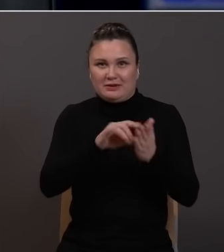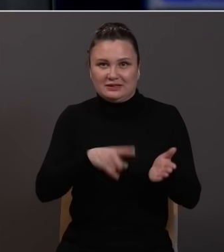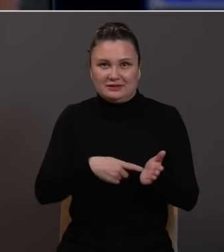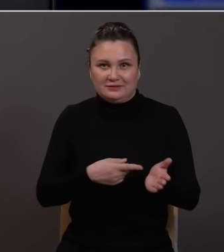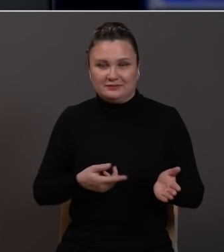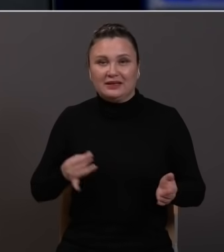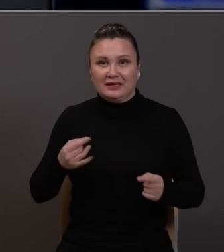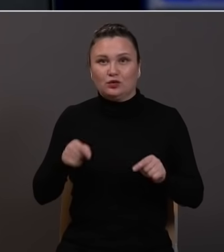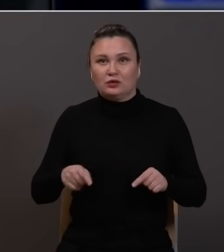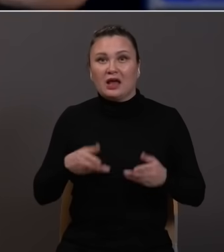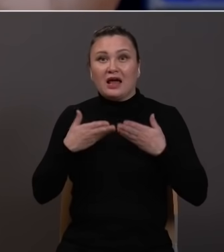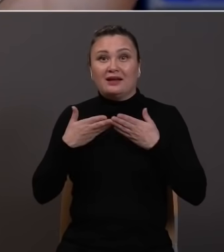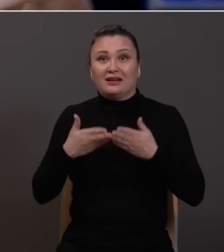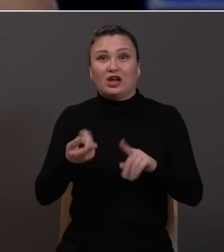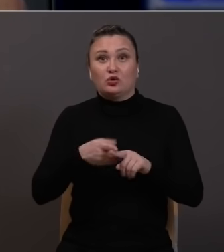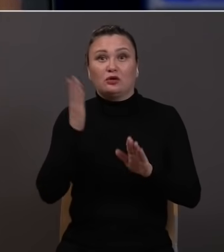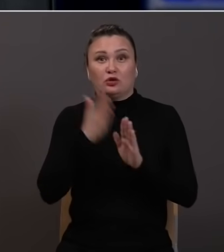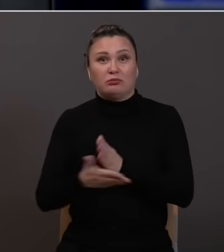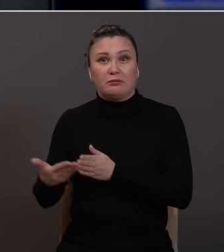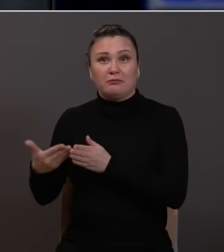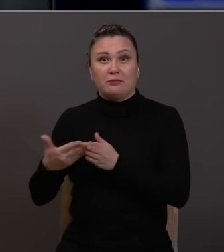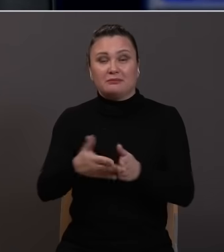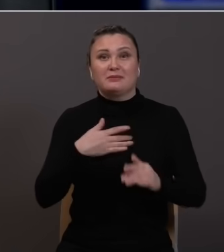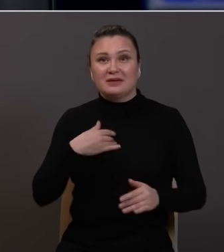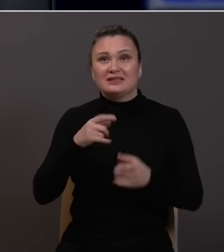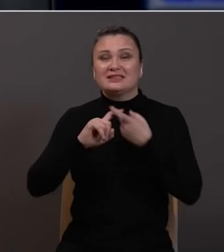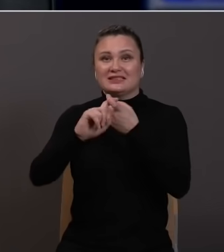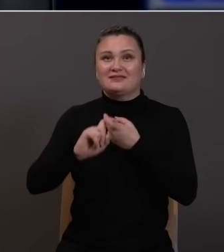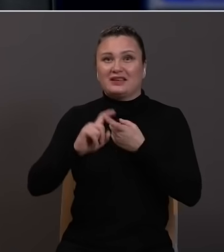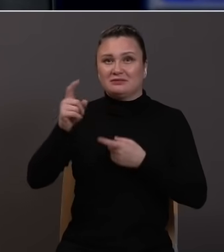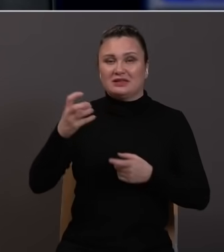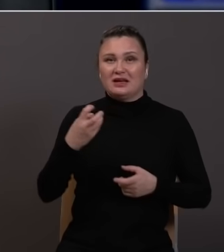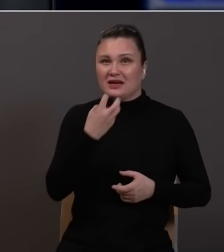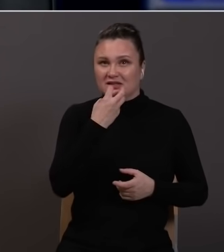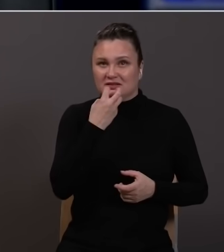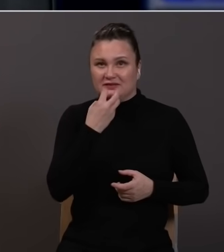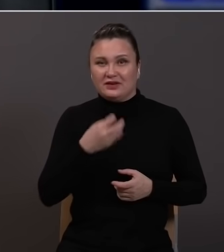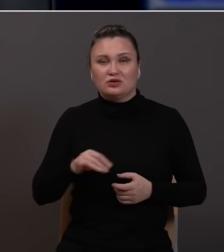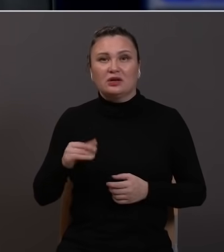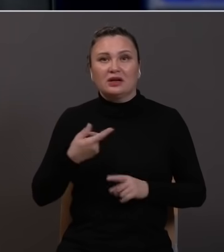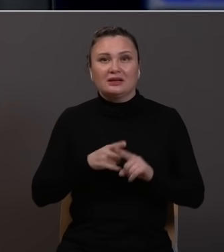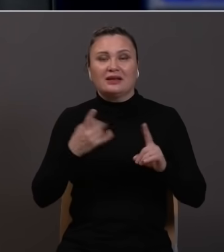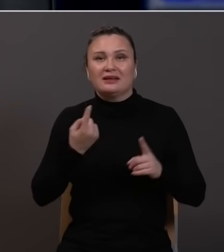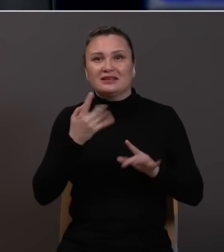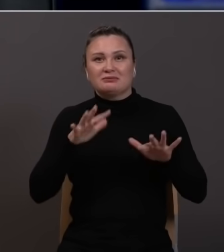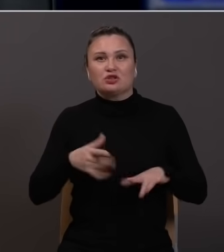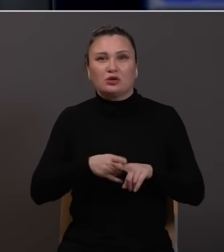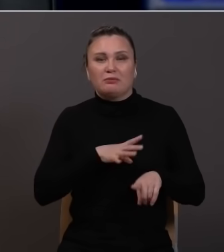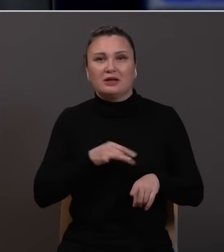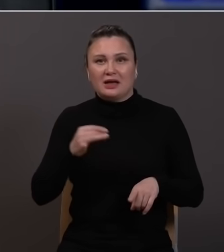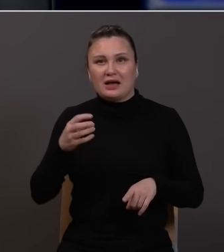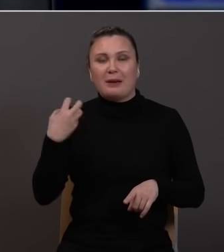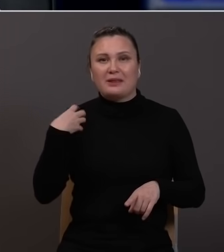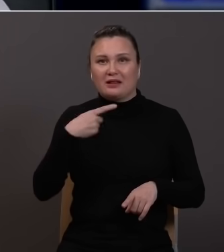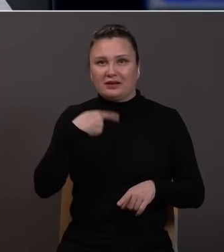тут... Этот ледокол, который мимо проходит, мы связываемся с ним через полярную метеостанцию, куда мы заехали. Это единственный оазис, который там был. И капитан